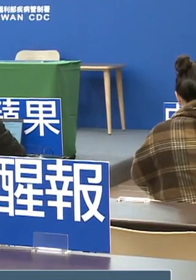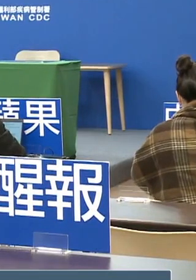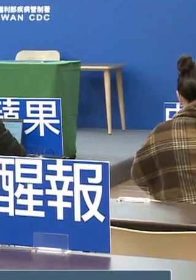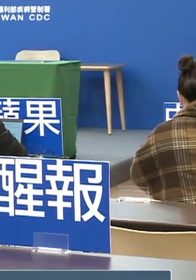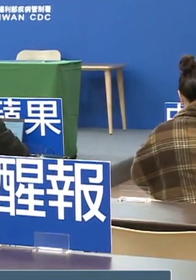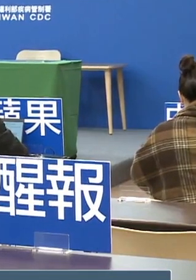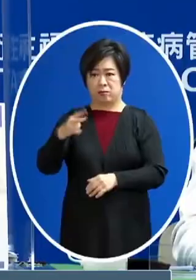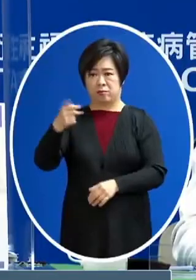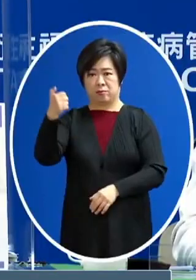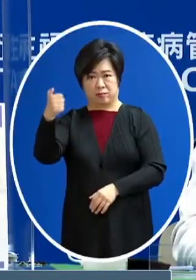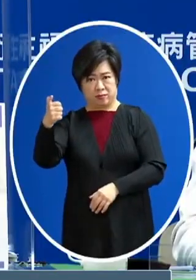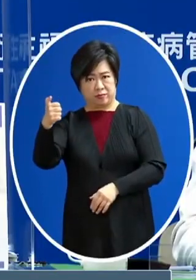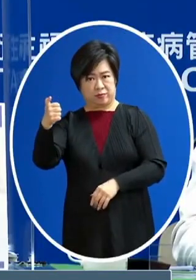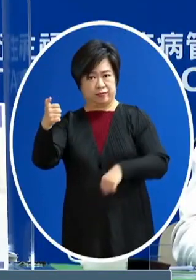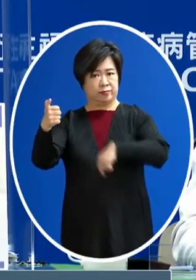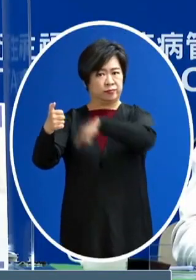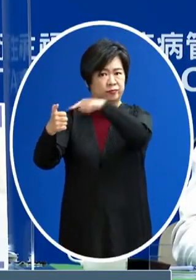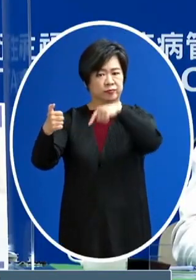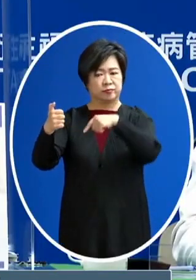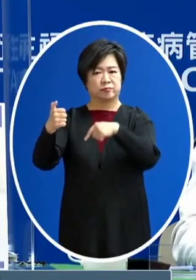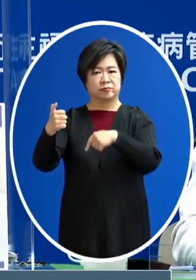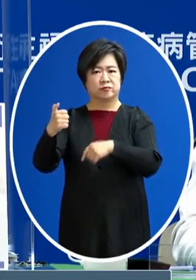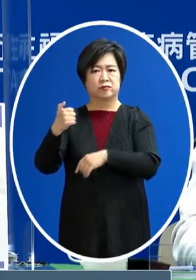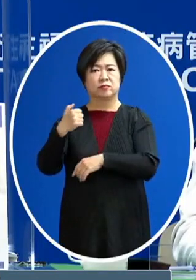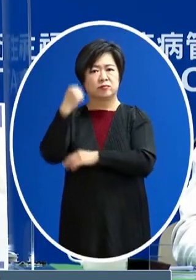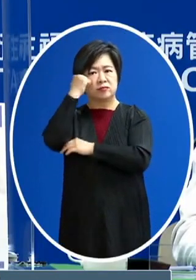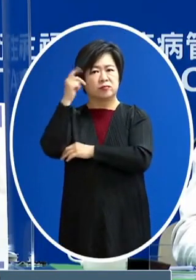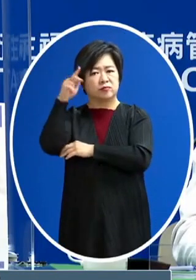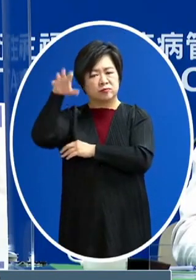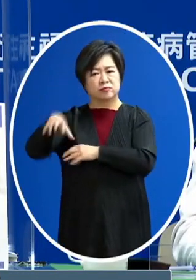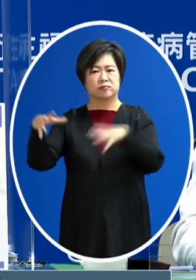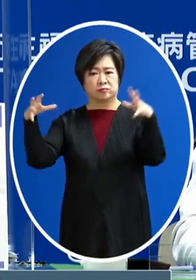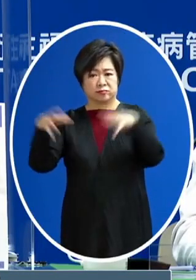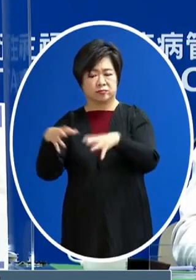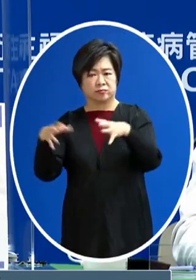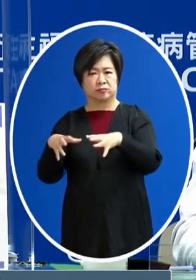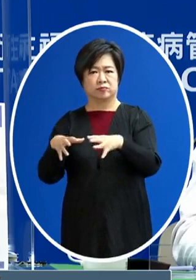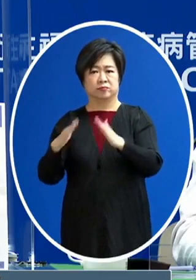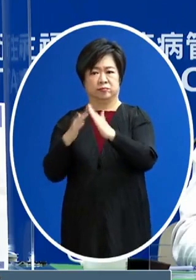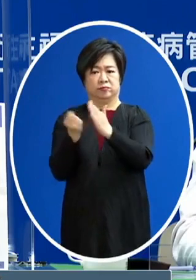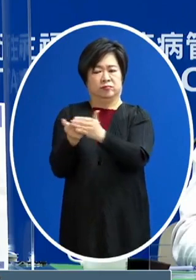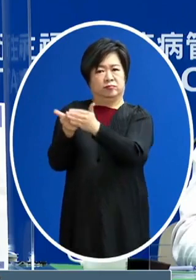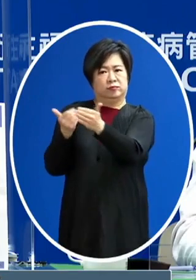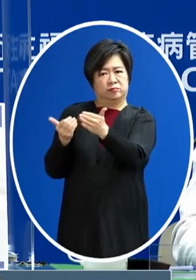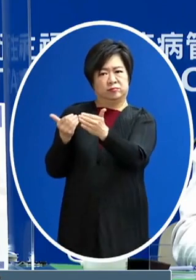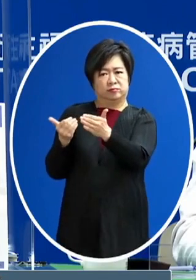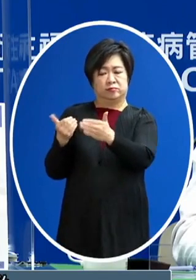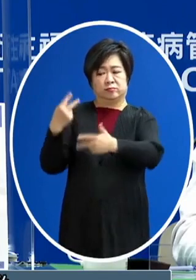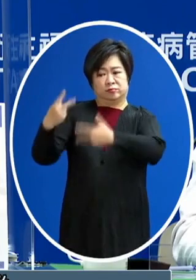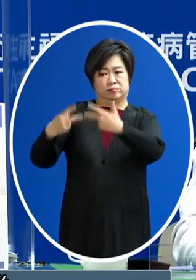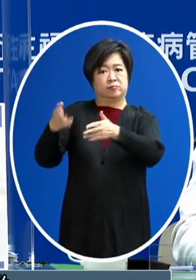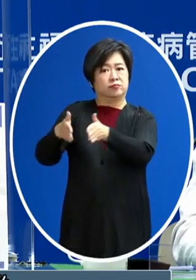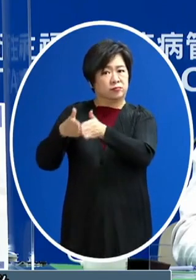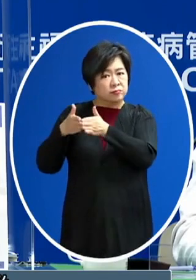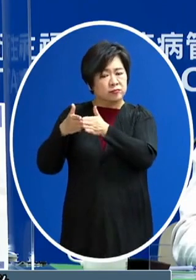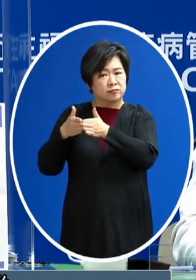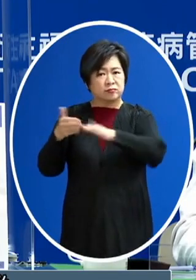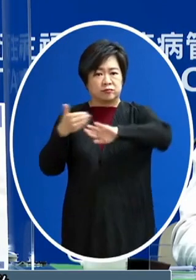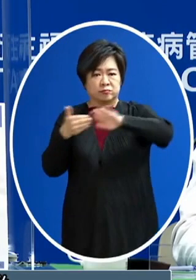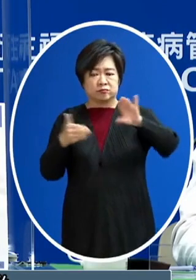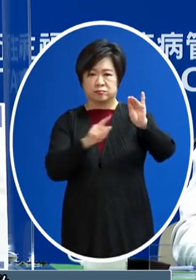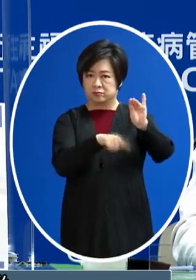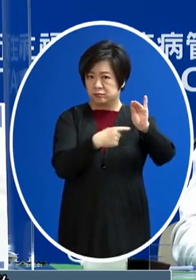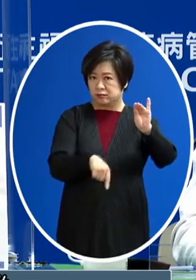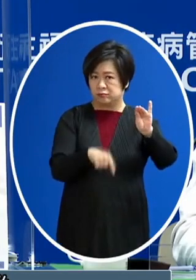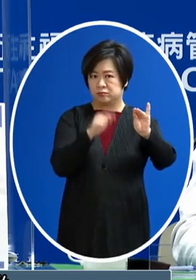有250人在旅社或集中检疫所做隔离14天，那有1000人